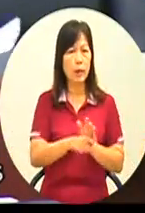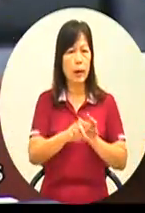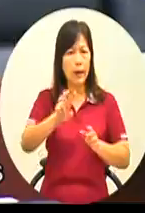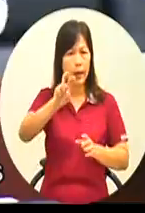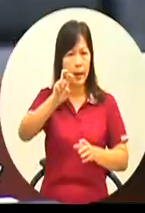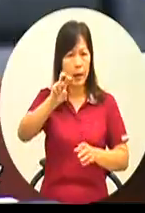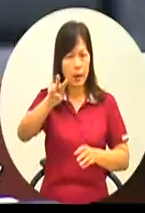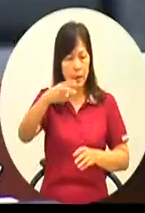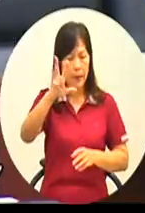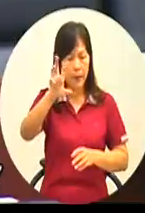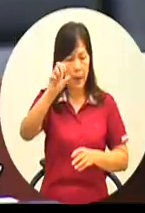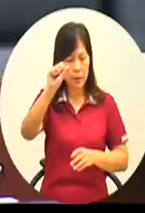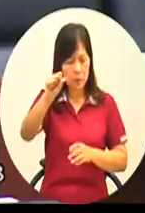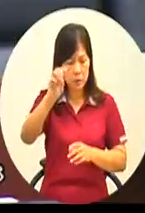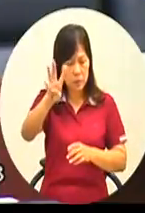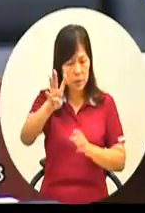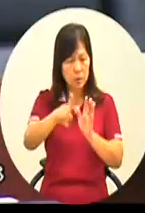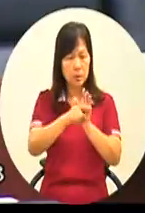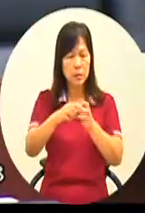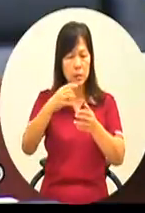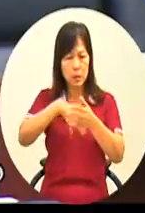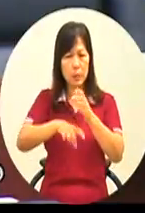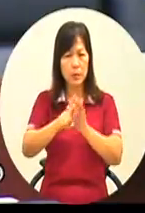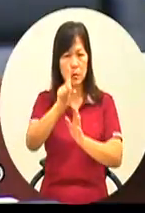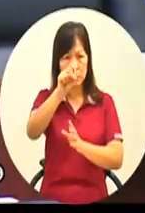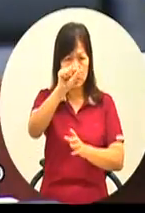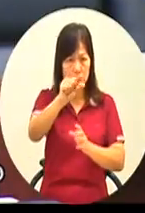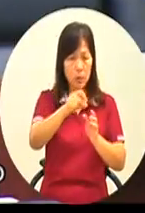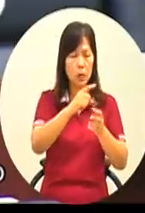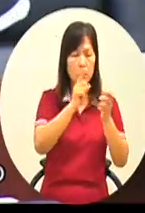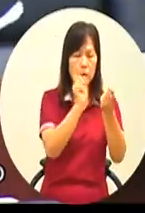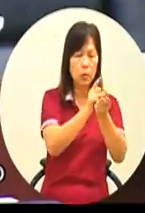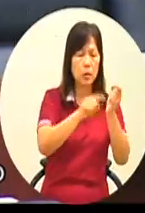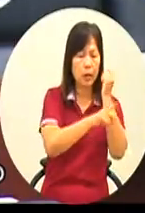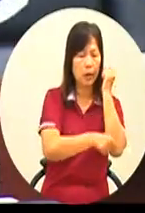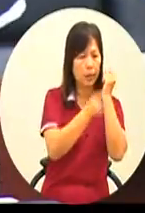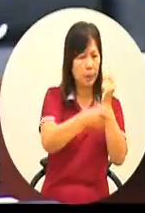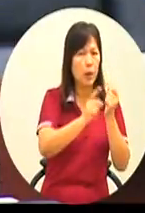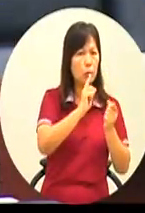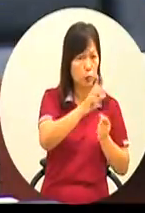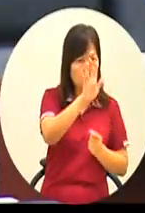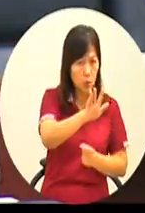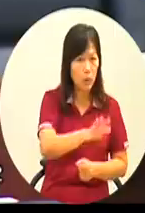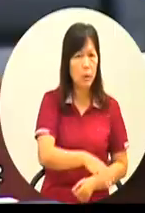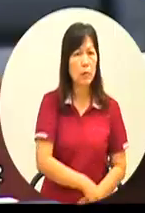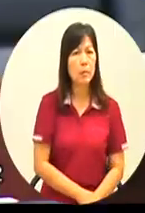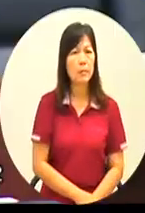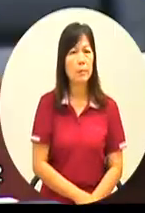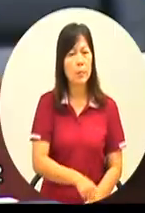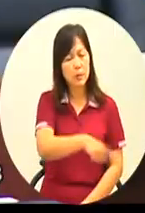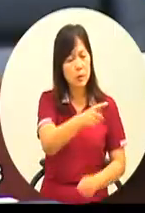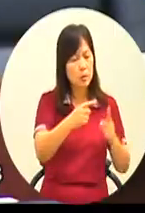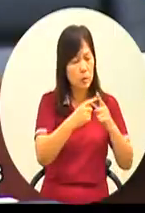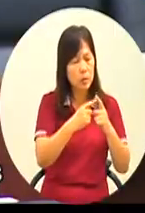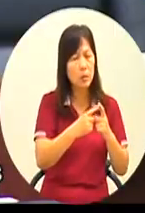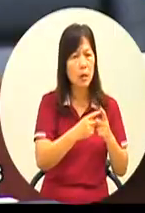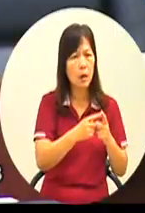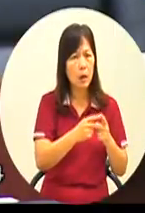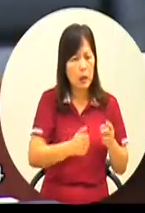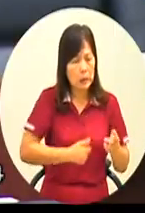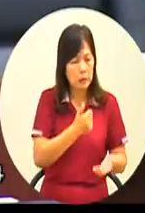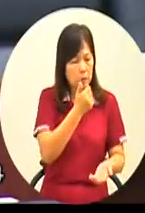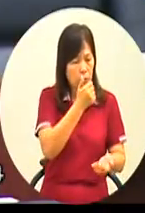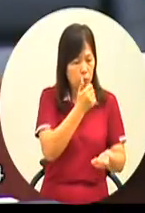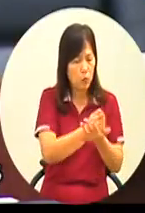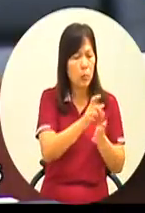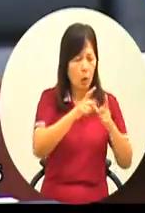284件也只有15个再向地方法院提起诉讼。这些人呢，到最后真的得到一个法院给他们